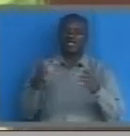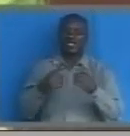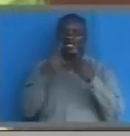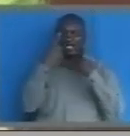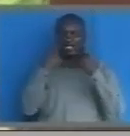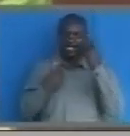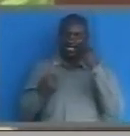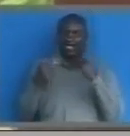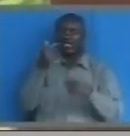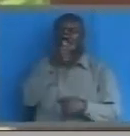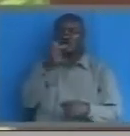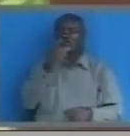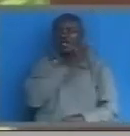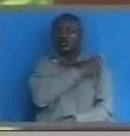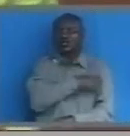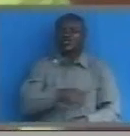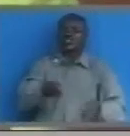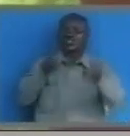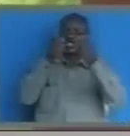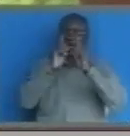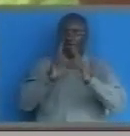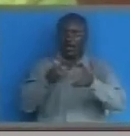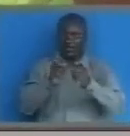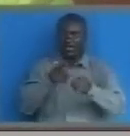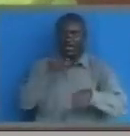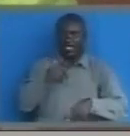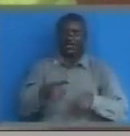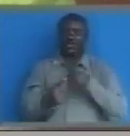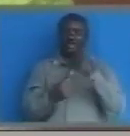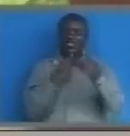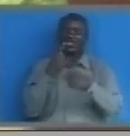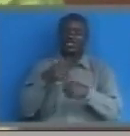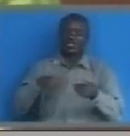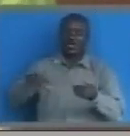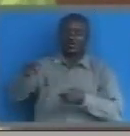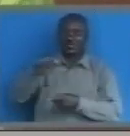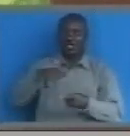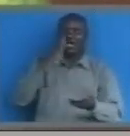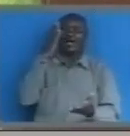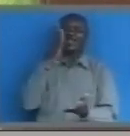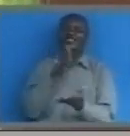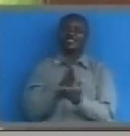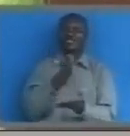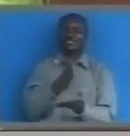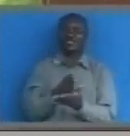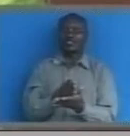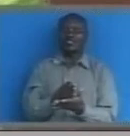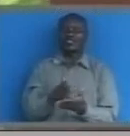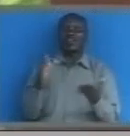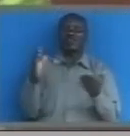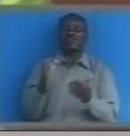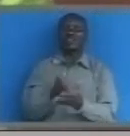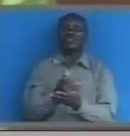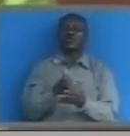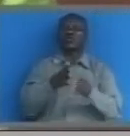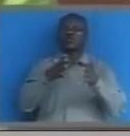tume ya utumishi ya walimu kwa hiyo Leo tunapojadili mswada Huu ama kwa hakika ni fanikio kubwa